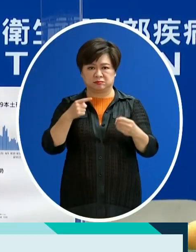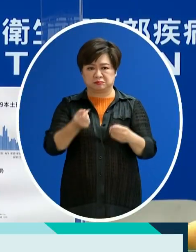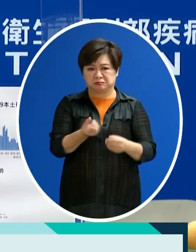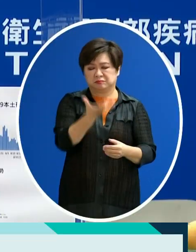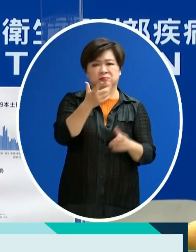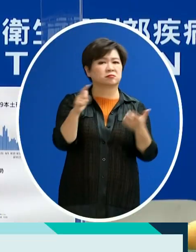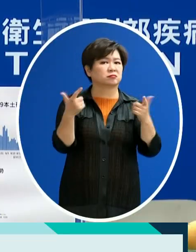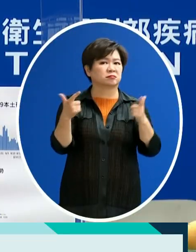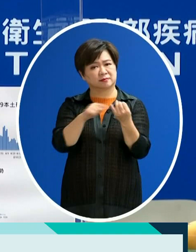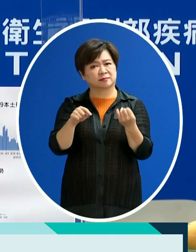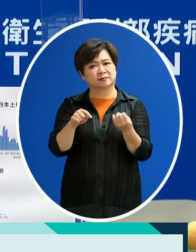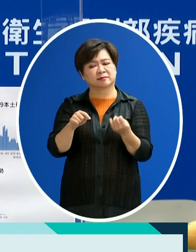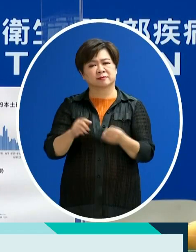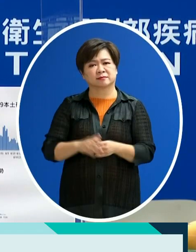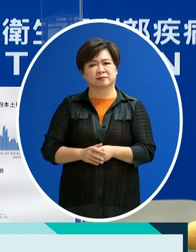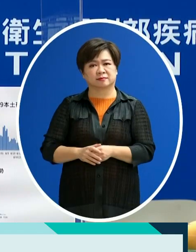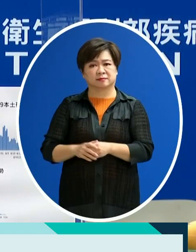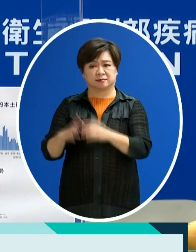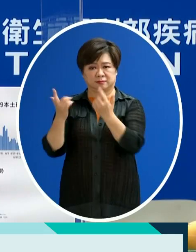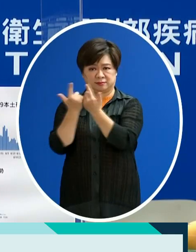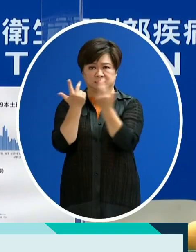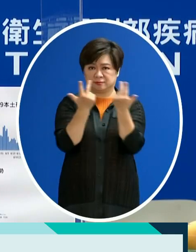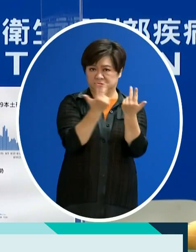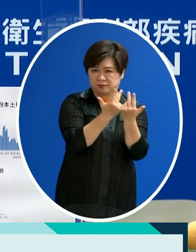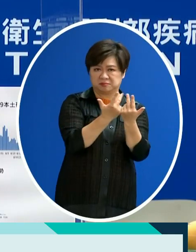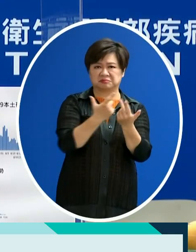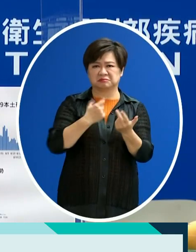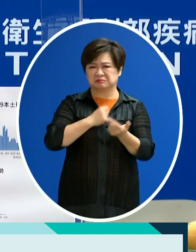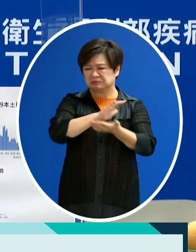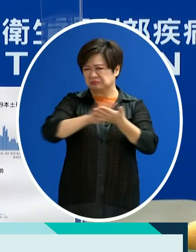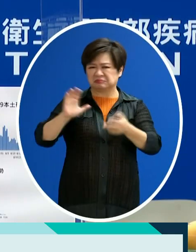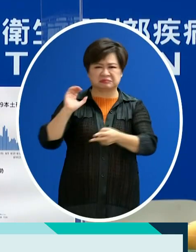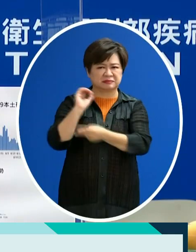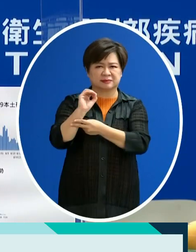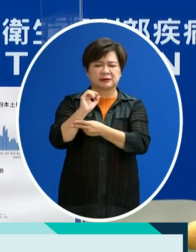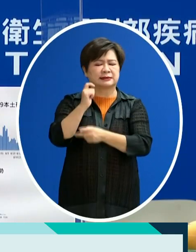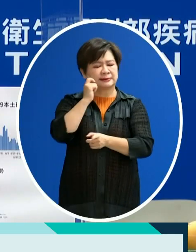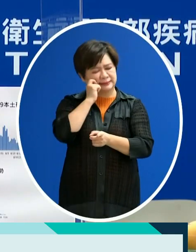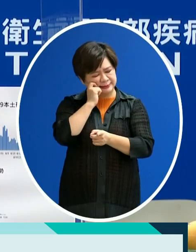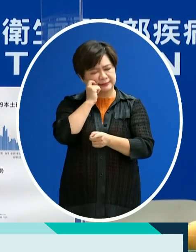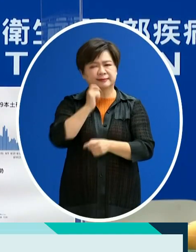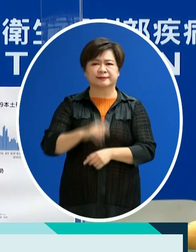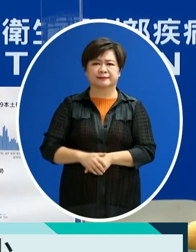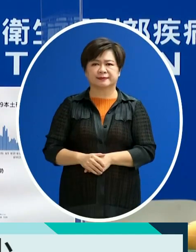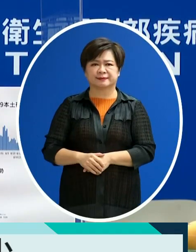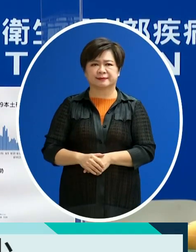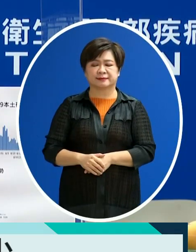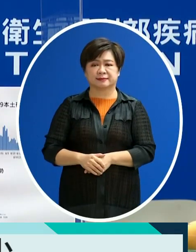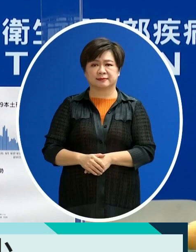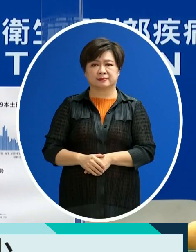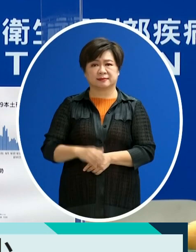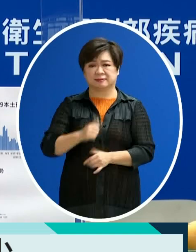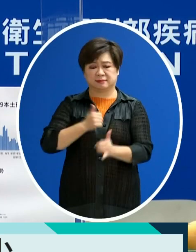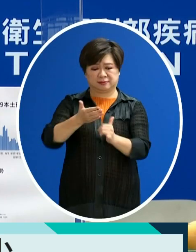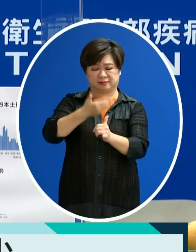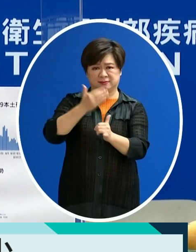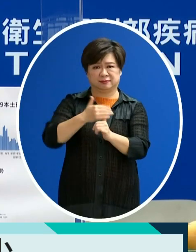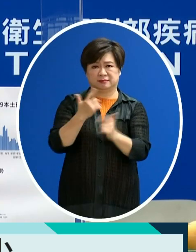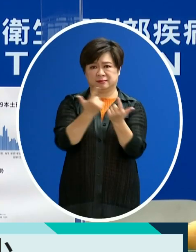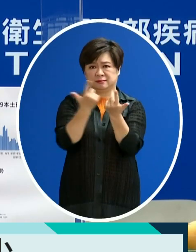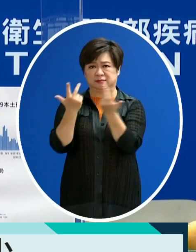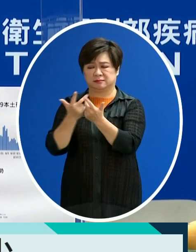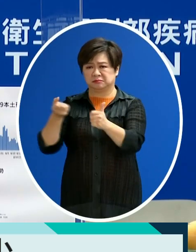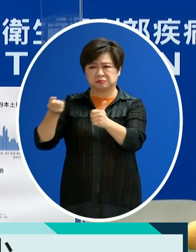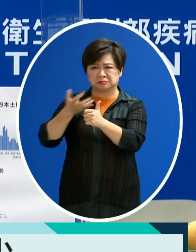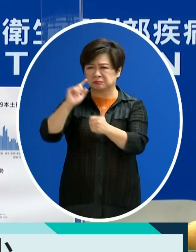目前方向不变。双北确实要完全要清零是困难的了哈。不过他们相对也是这里面不明感染